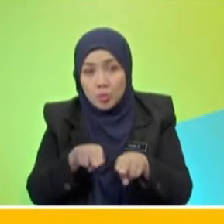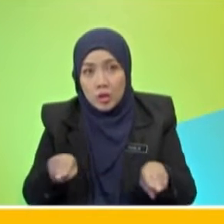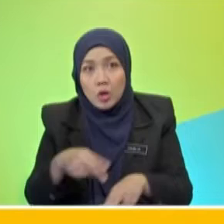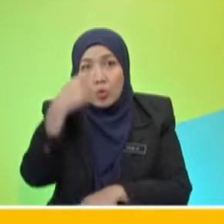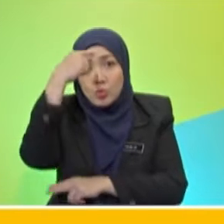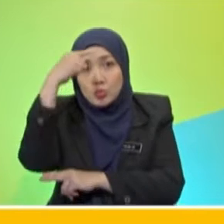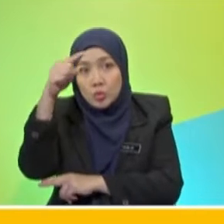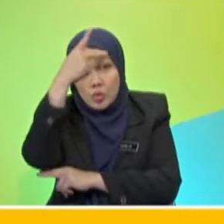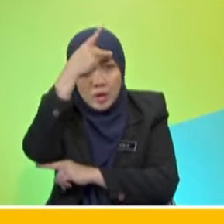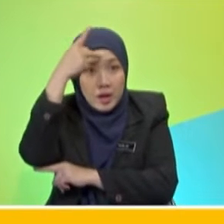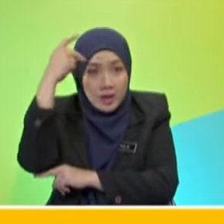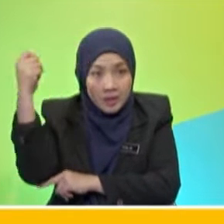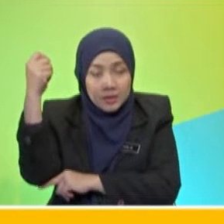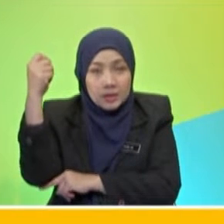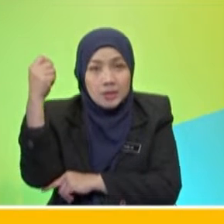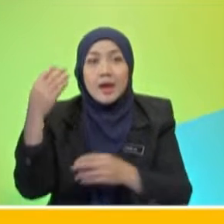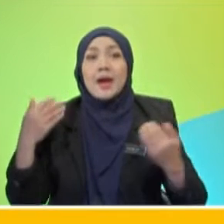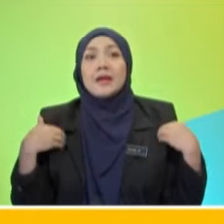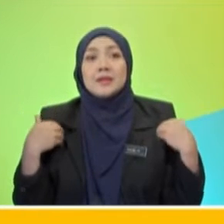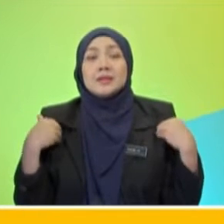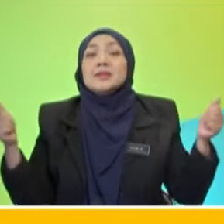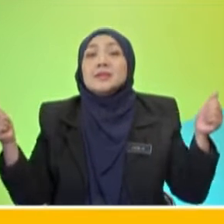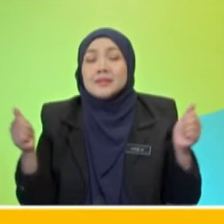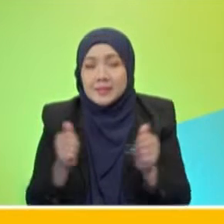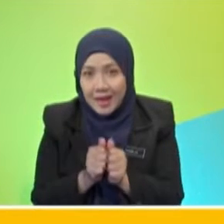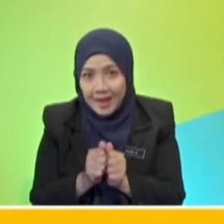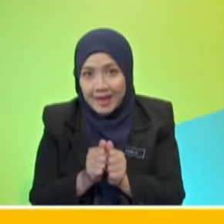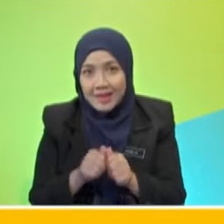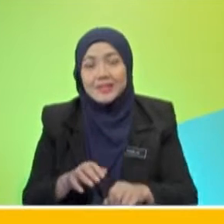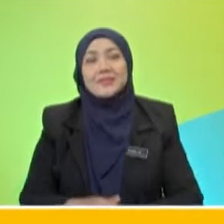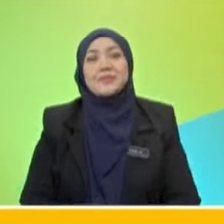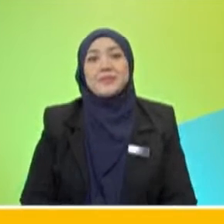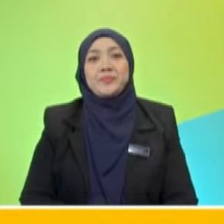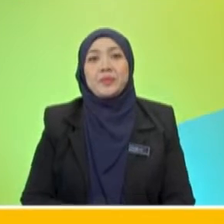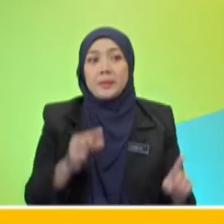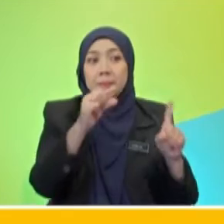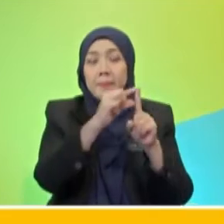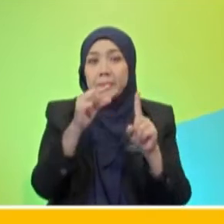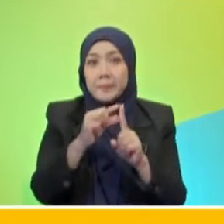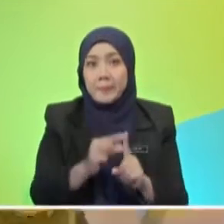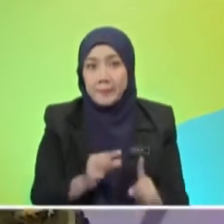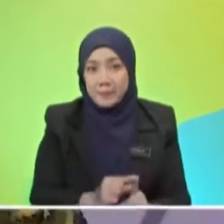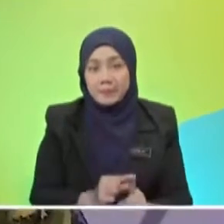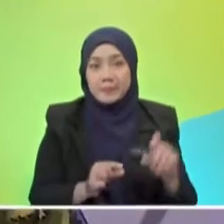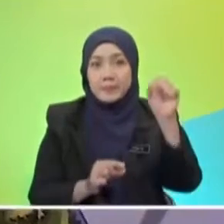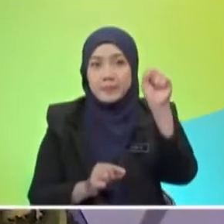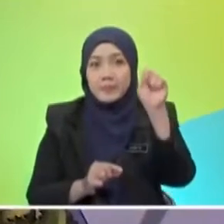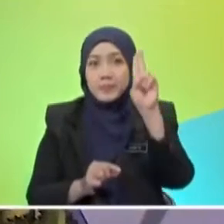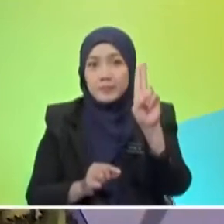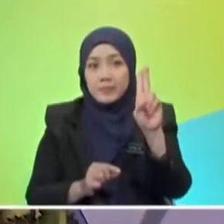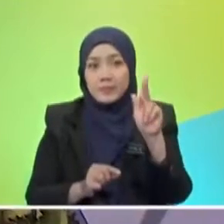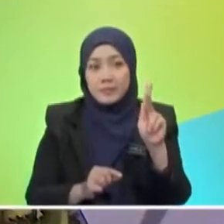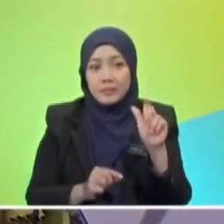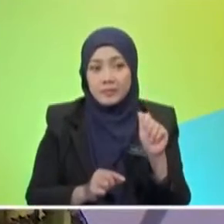D dengan. Jadi murid-murid dibantu oleh perkataan-perkataan ini untuk menulis jawapan bercapah